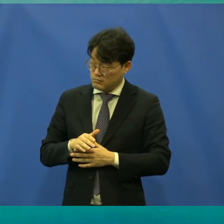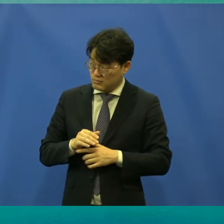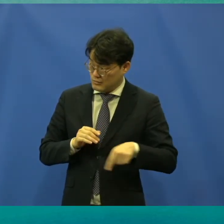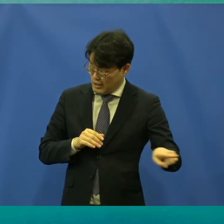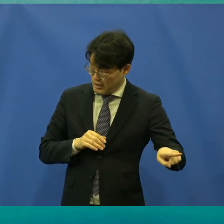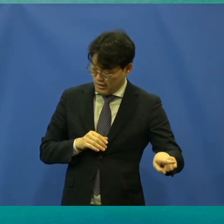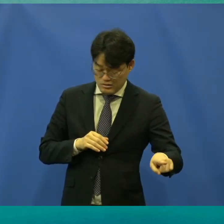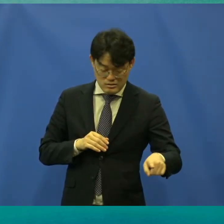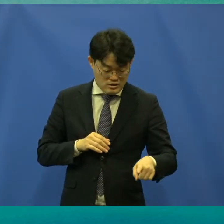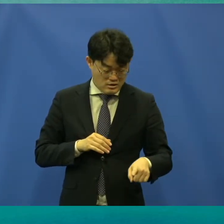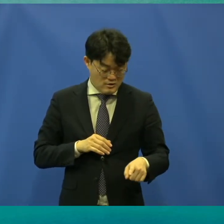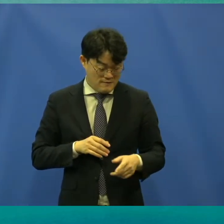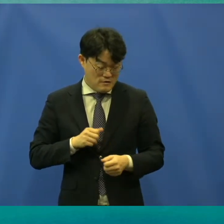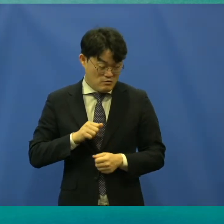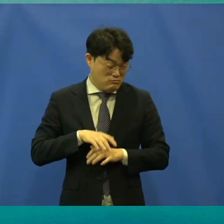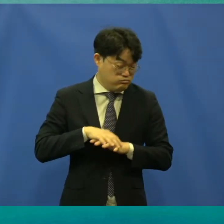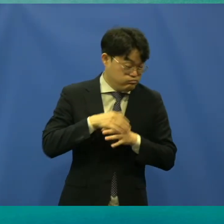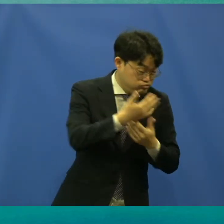한 거예요.